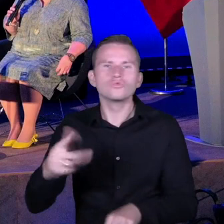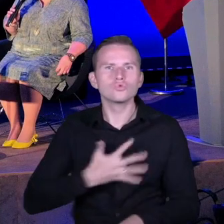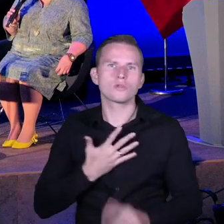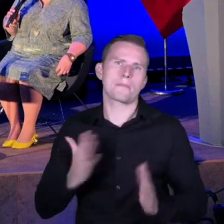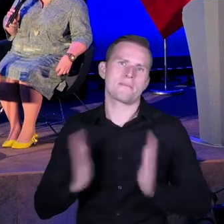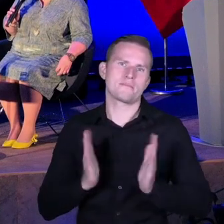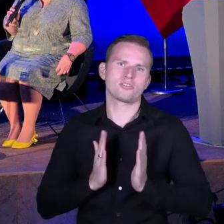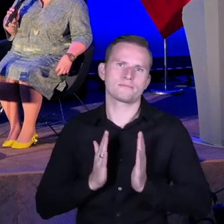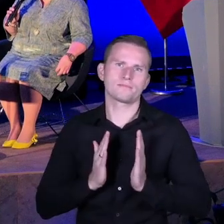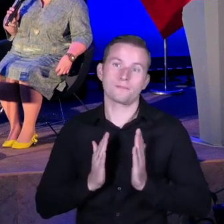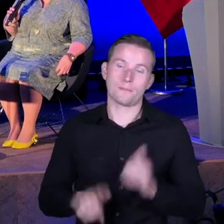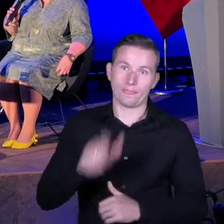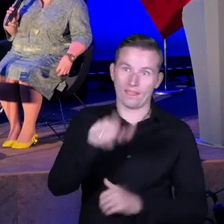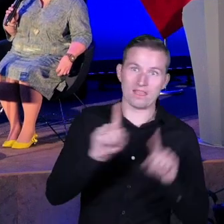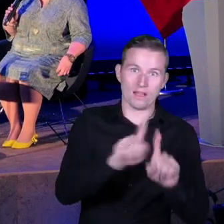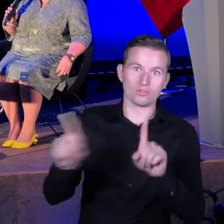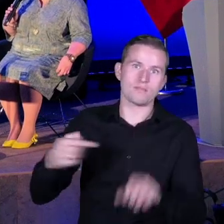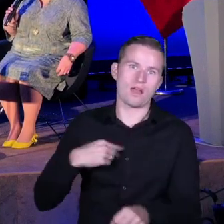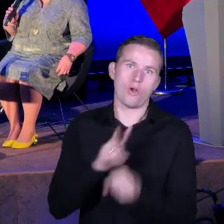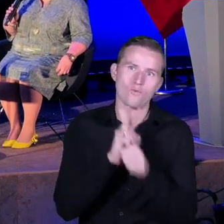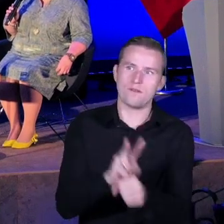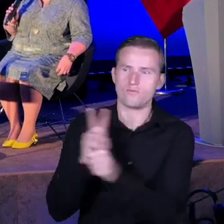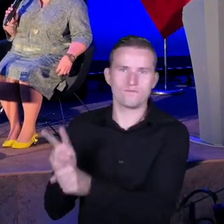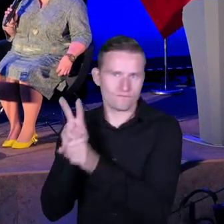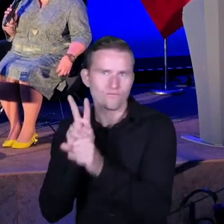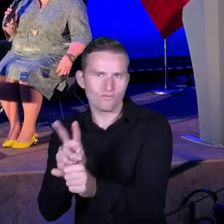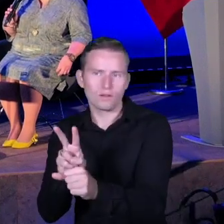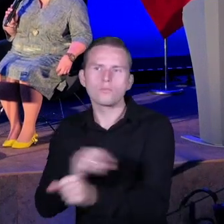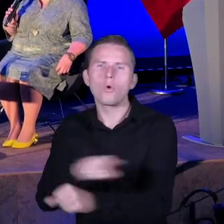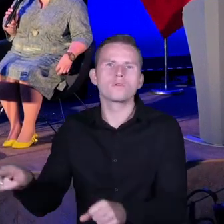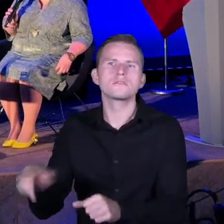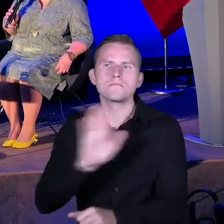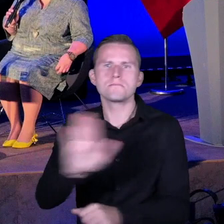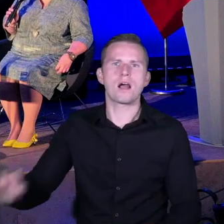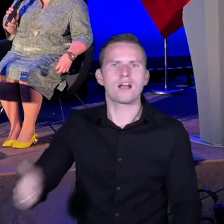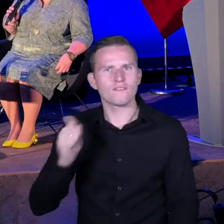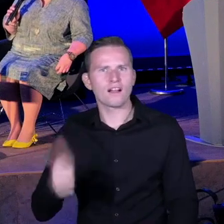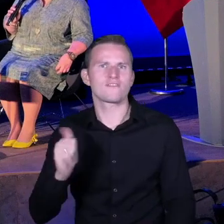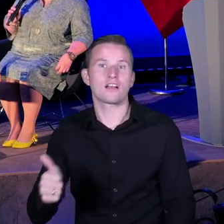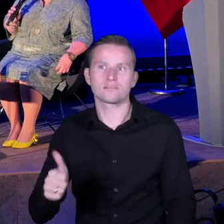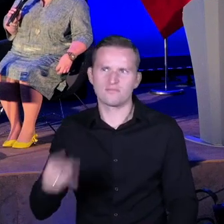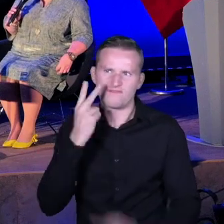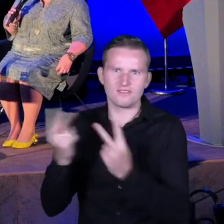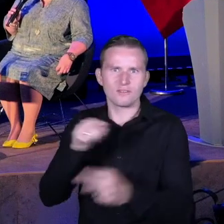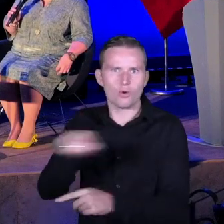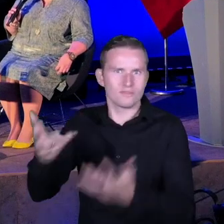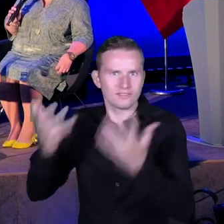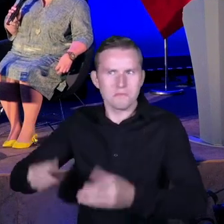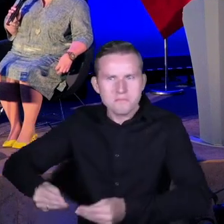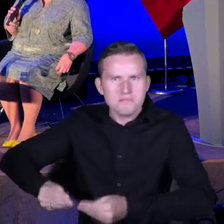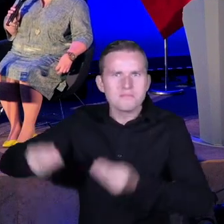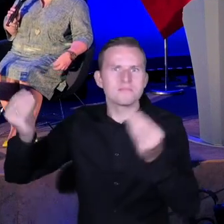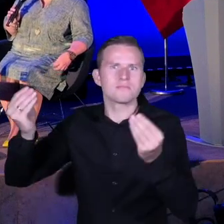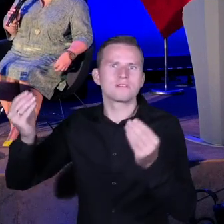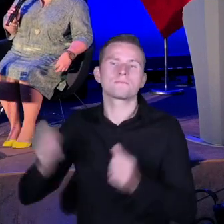którym ufam, ufam moim nauczycielom, doceniam ich kompetencje i zauważam, że chcą się rozwijać, poszukują ciągle swojej drogi